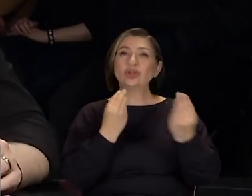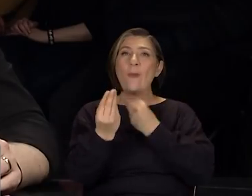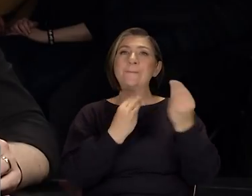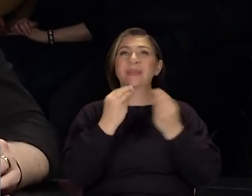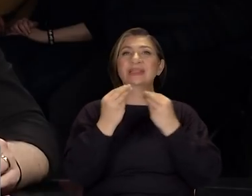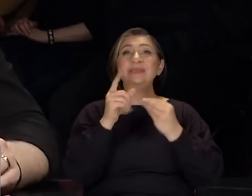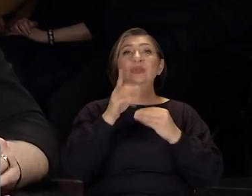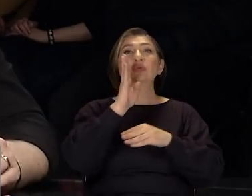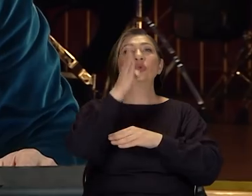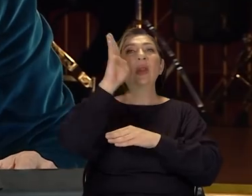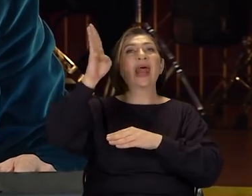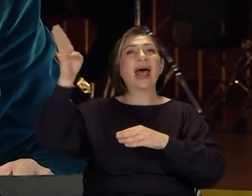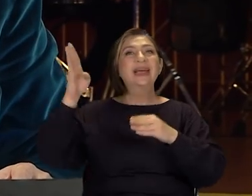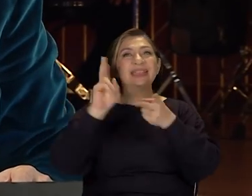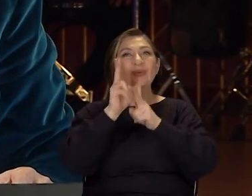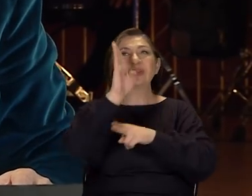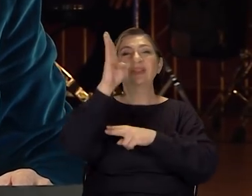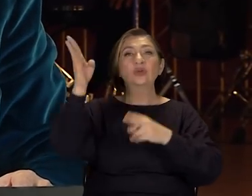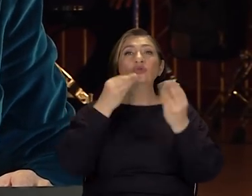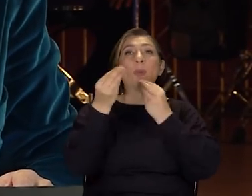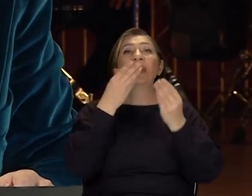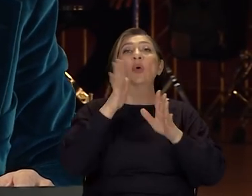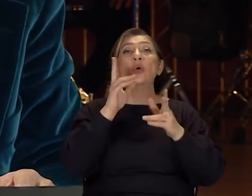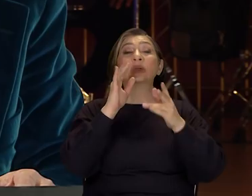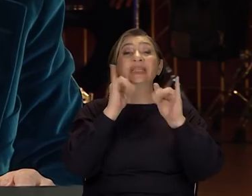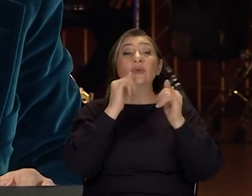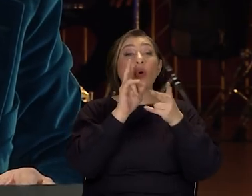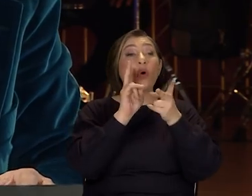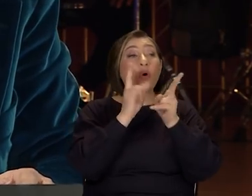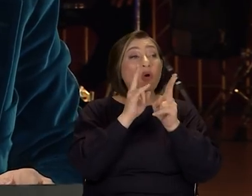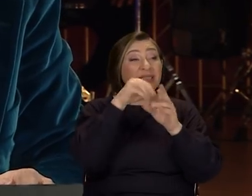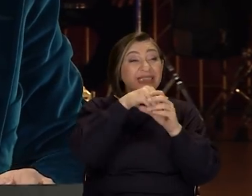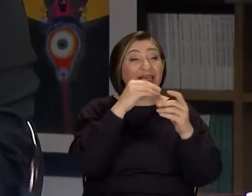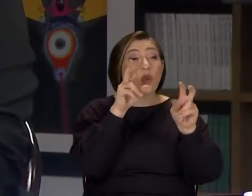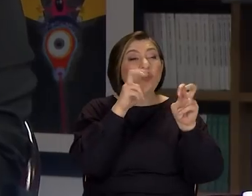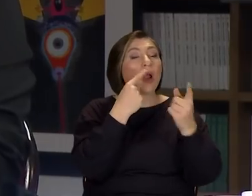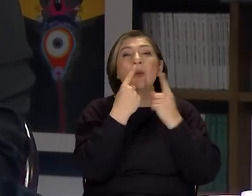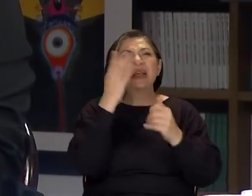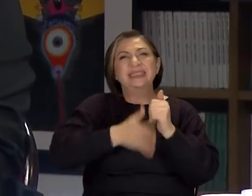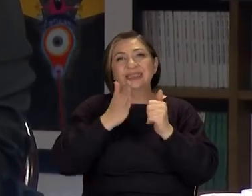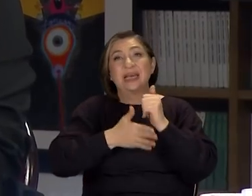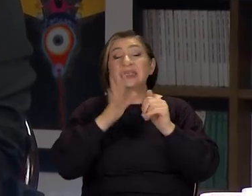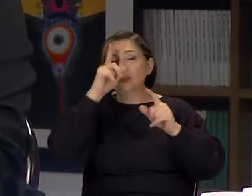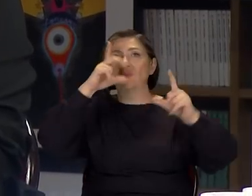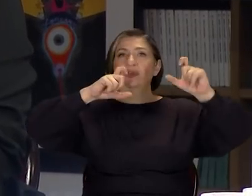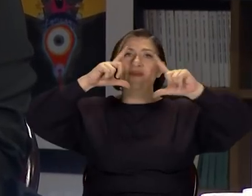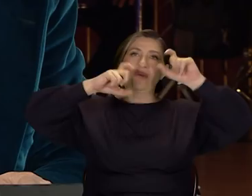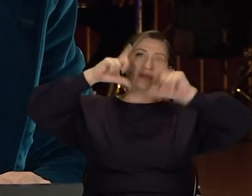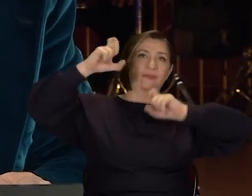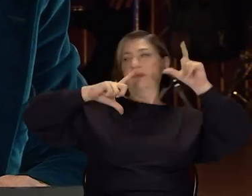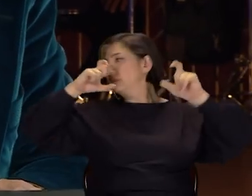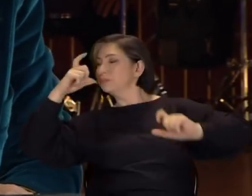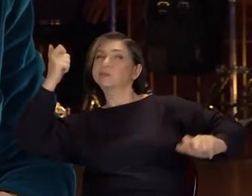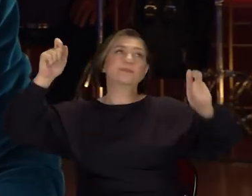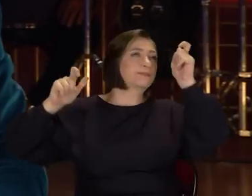Çünkü şimdi turnelerde falan sohbet etmek yok. Oyun tabii. konusunda konuşmak da yok. Evet. Sadece fotoğraf çektirmek var.